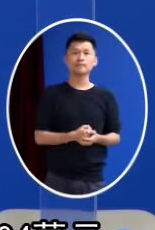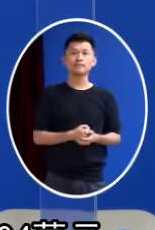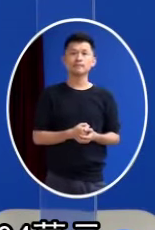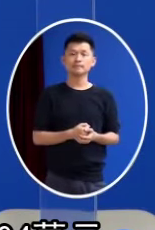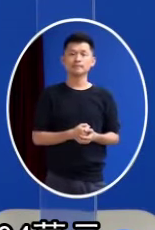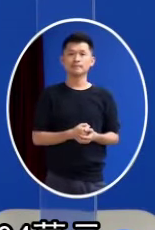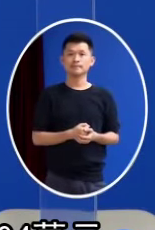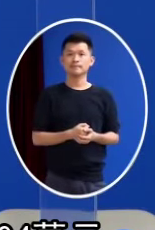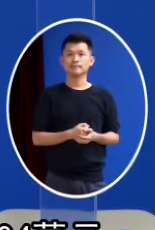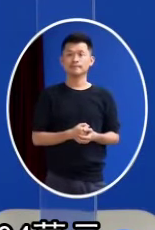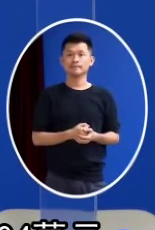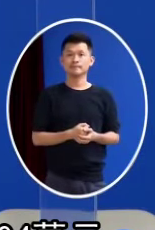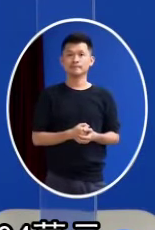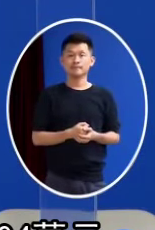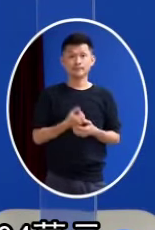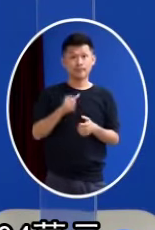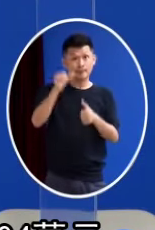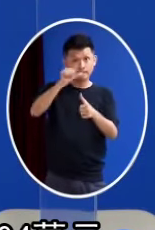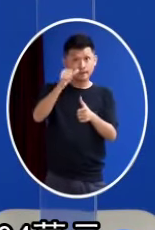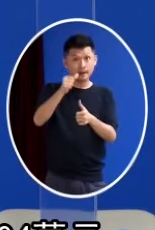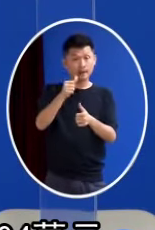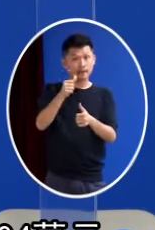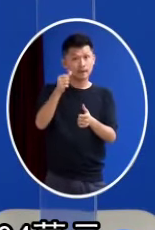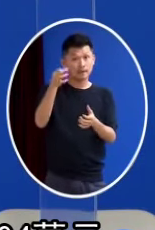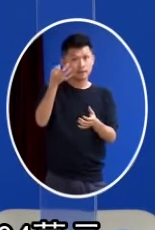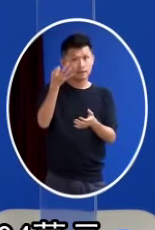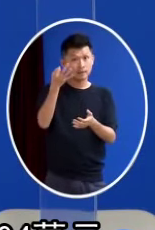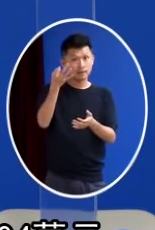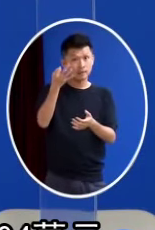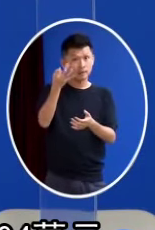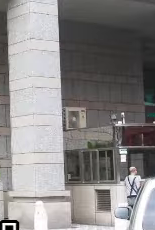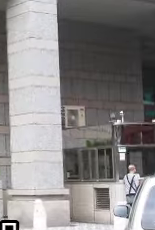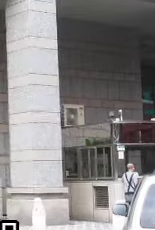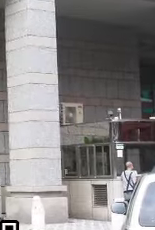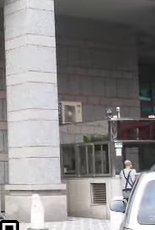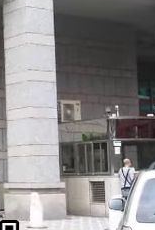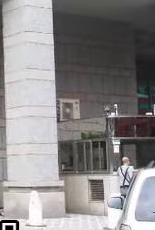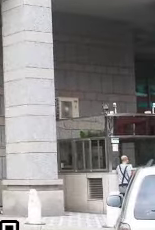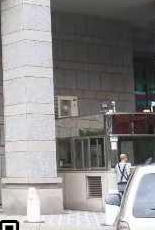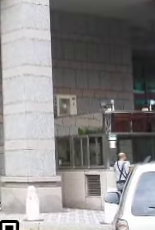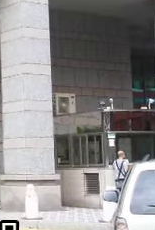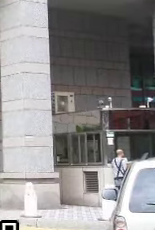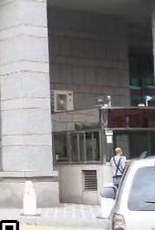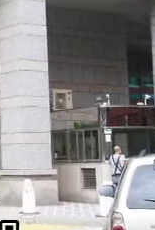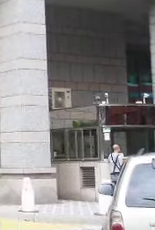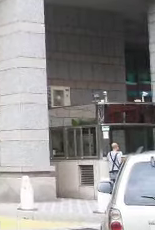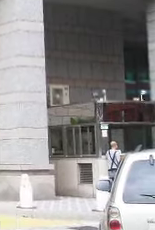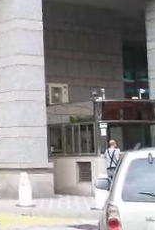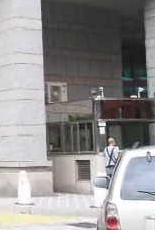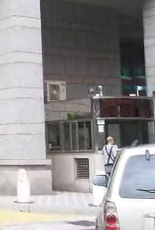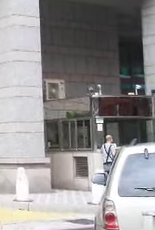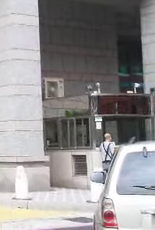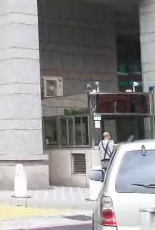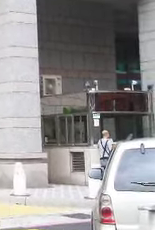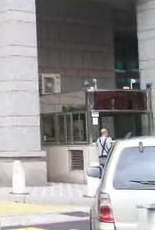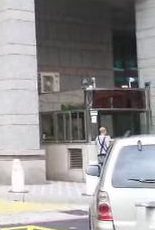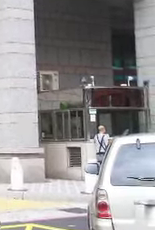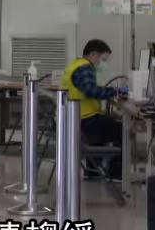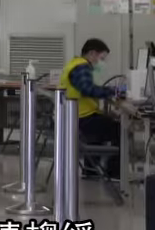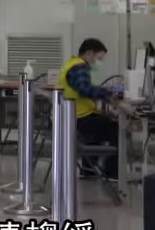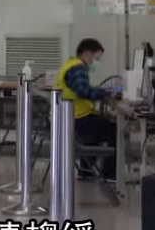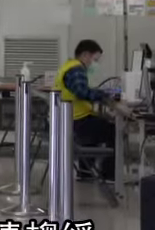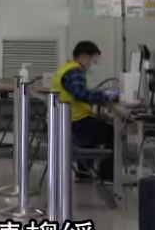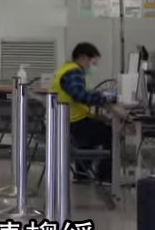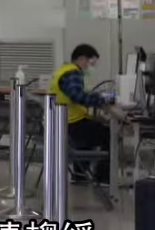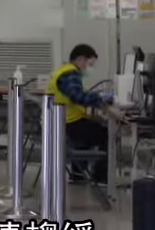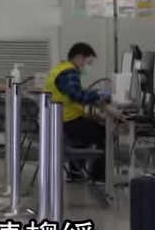那总共累计的金额是1.1604亿。 疫情指挥中心除了说明康轩董事长裁罚概况，